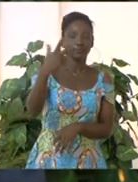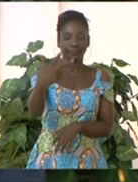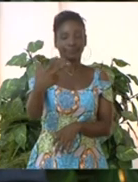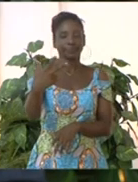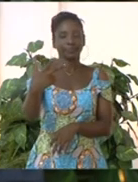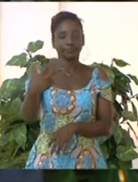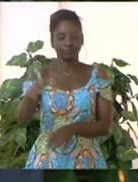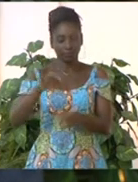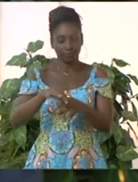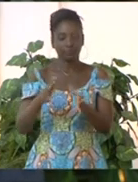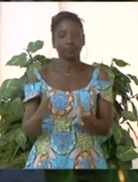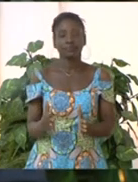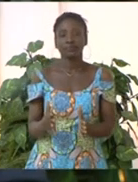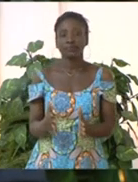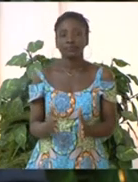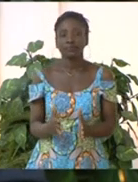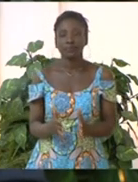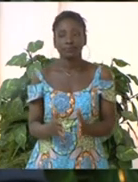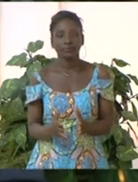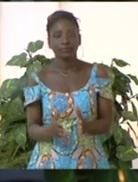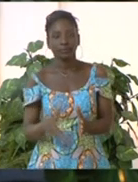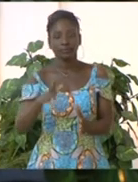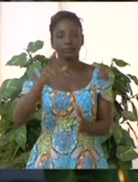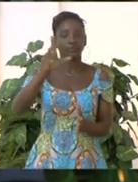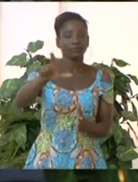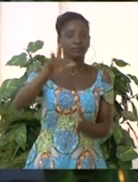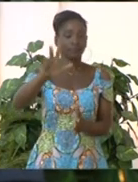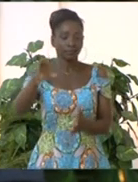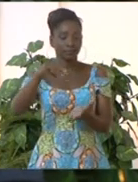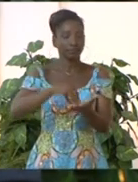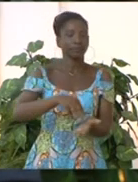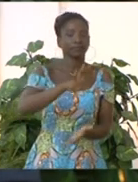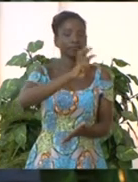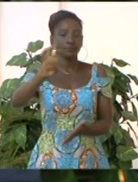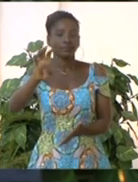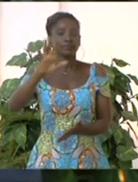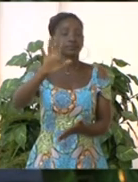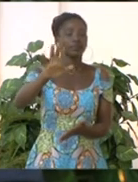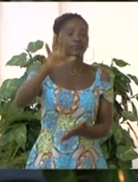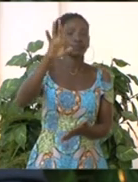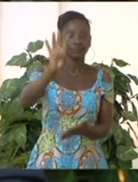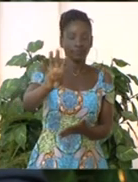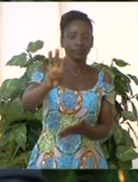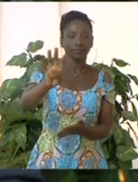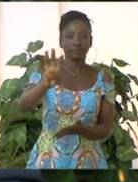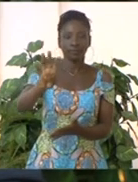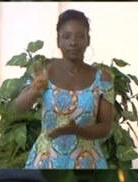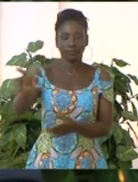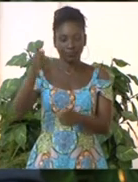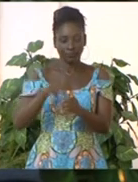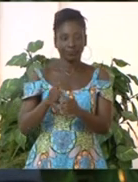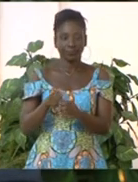votants vers 3454 taux de